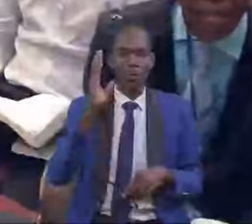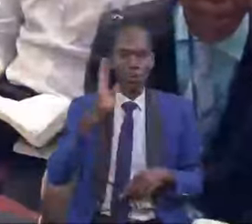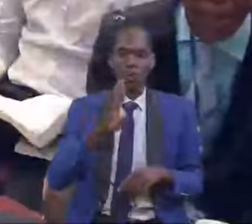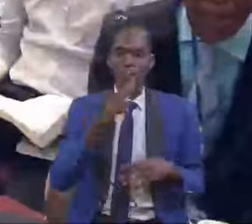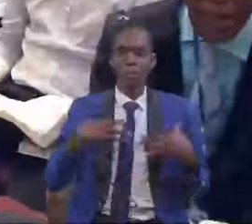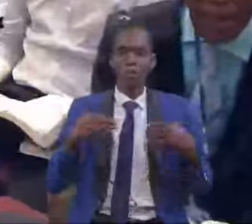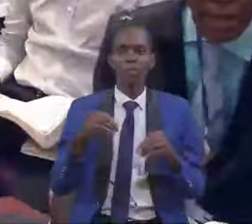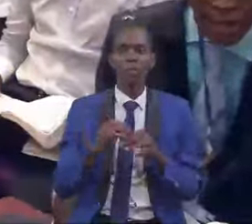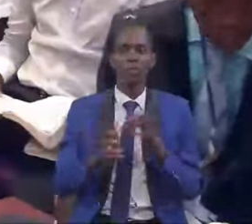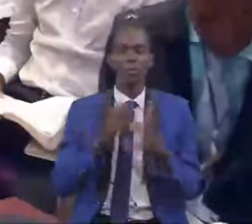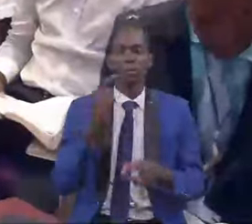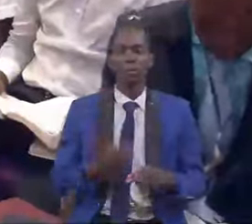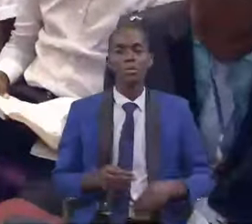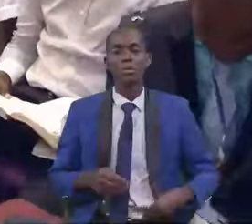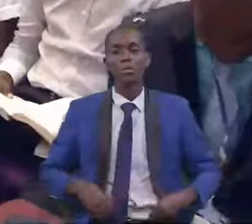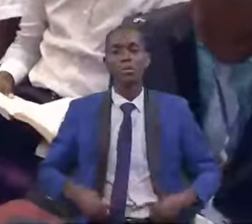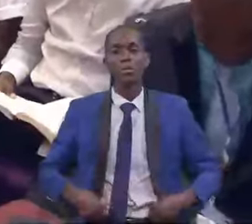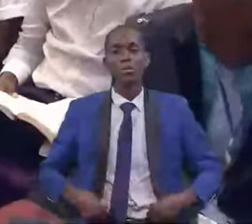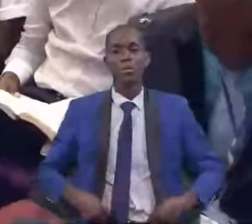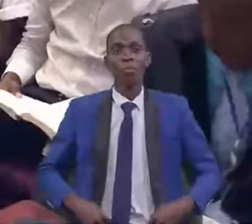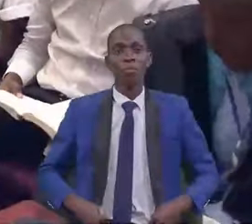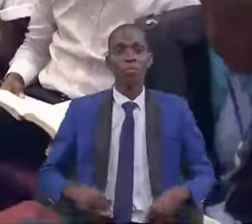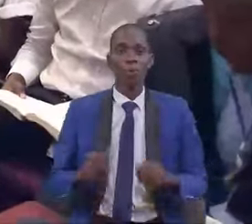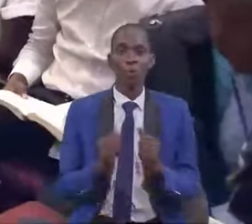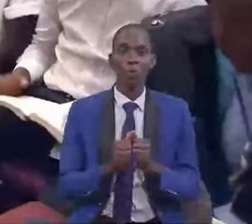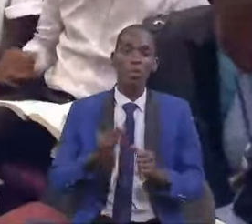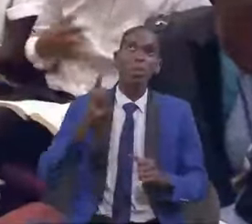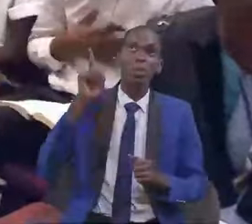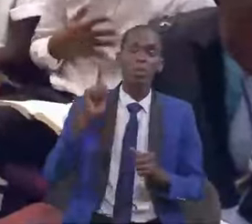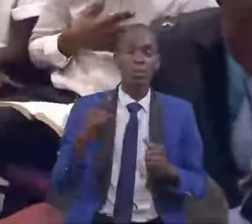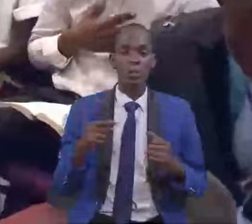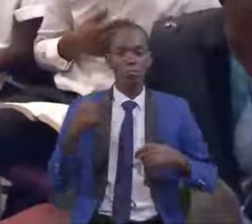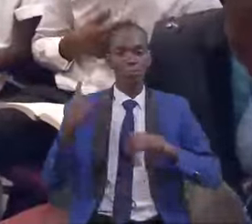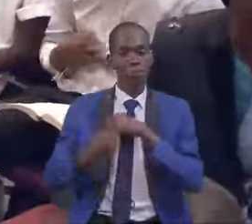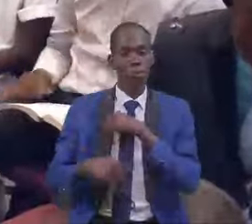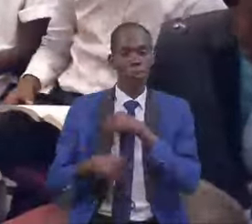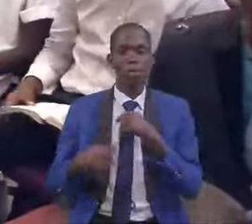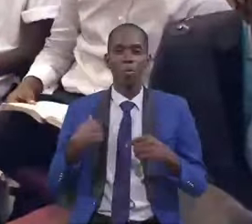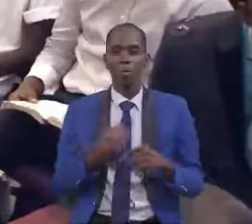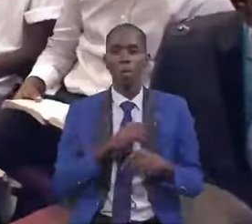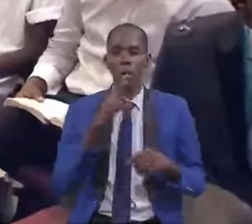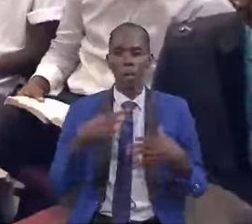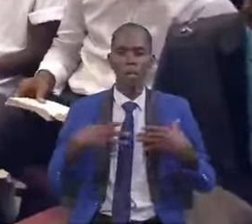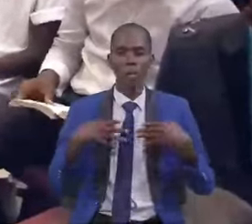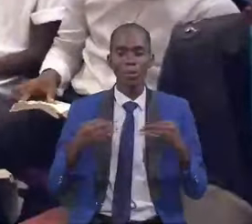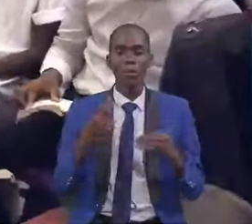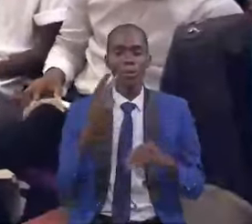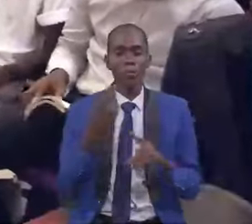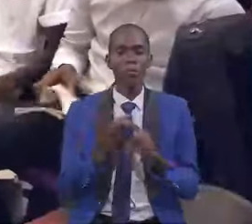cette parole-là sera accomplie dans votre vie. C'est par ces meurtrissures que nous sommes